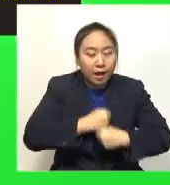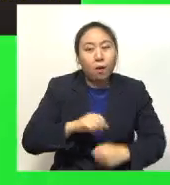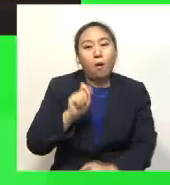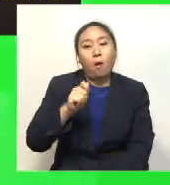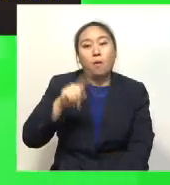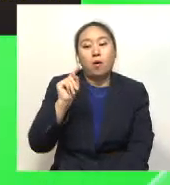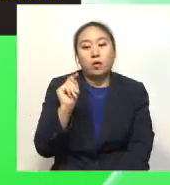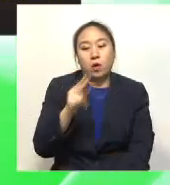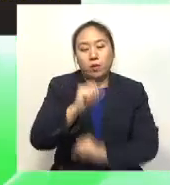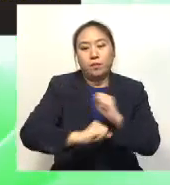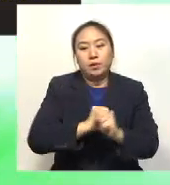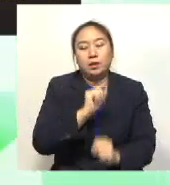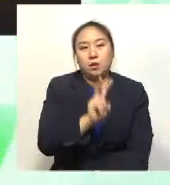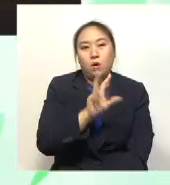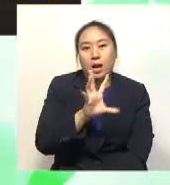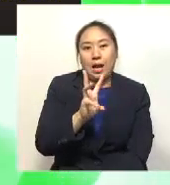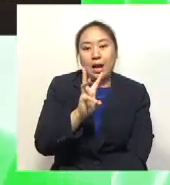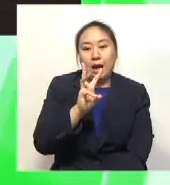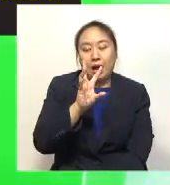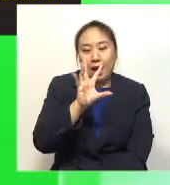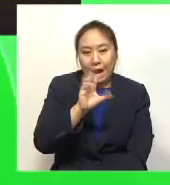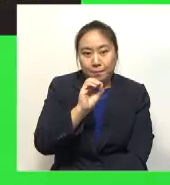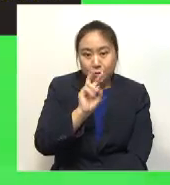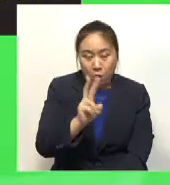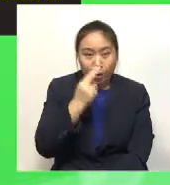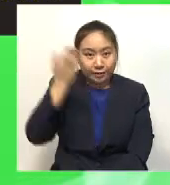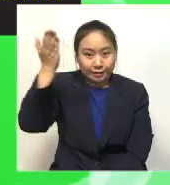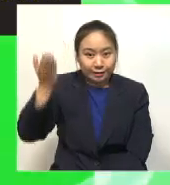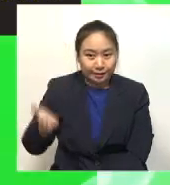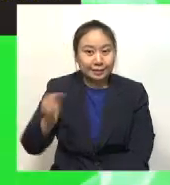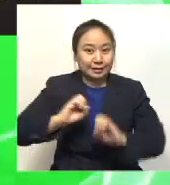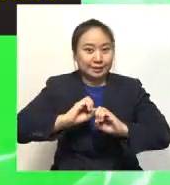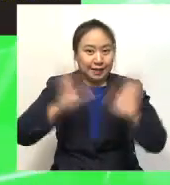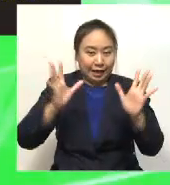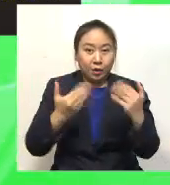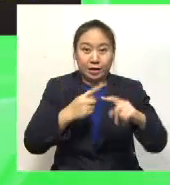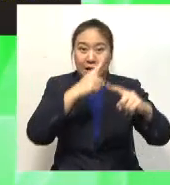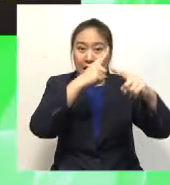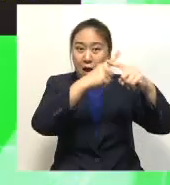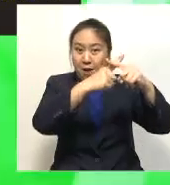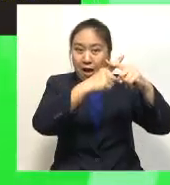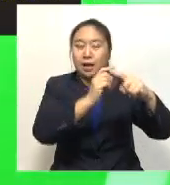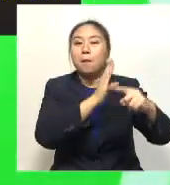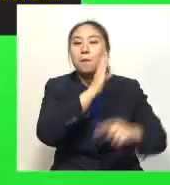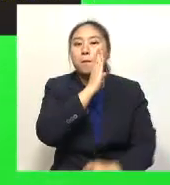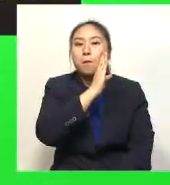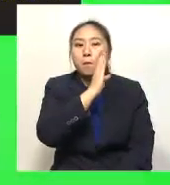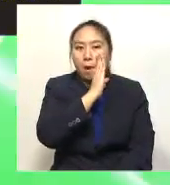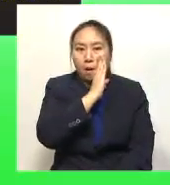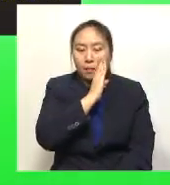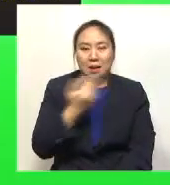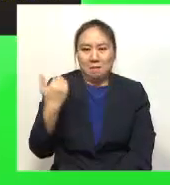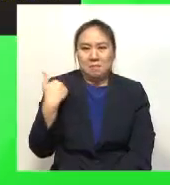ส่วนท้องถิ่นพุทธศักราช2552นี่คือให้เห็นชัดเจนหน้าจอซ้ายมือที่ขึ้นว่าไม่จริงอันนี้เป็นการ